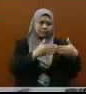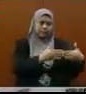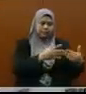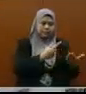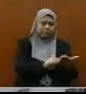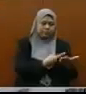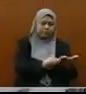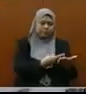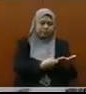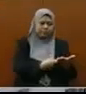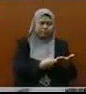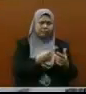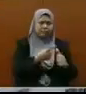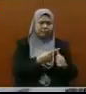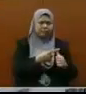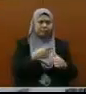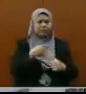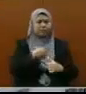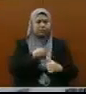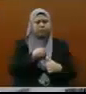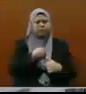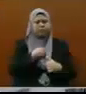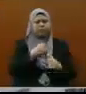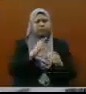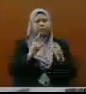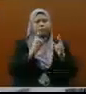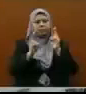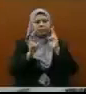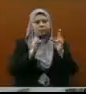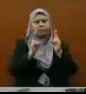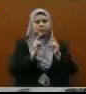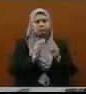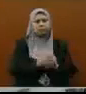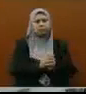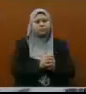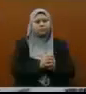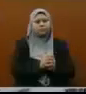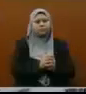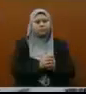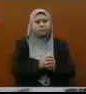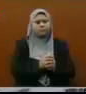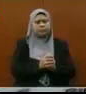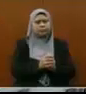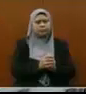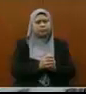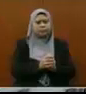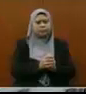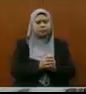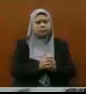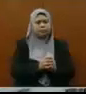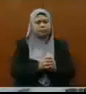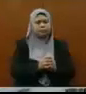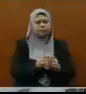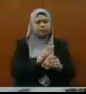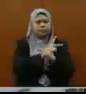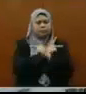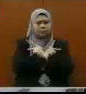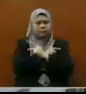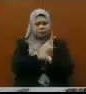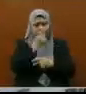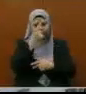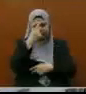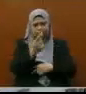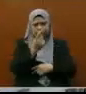izin untuk yang pertamanya ingin merakamkan ucapan menjunjung kasih kepada Duli Yang Teramat Mulia Tengku Amir Shah Ibni